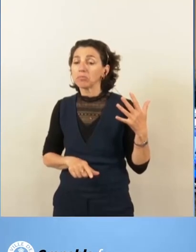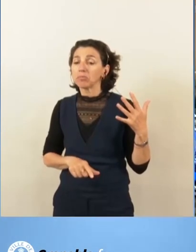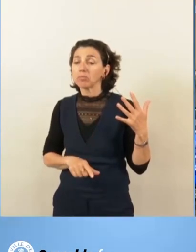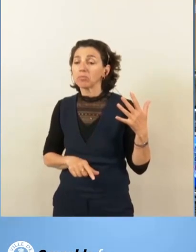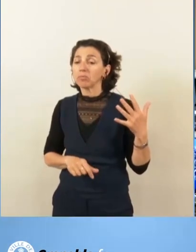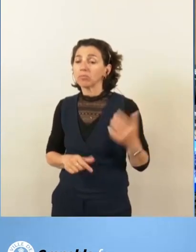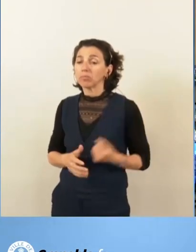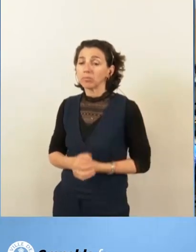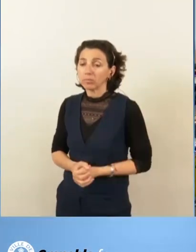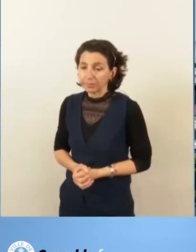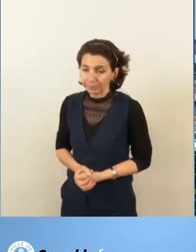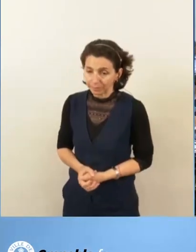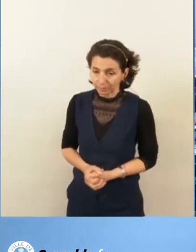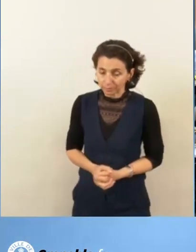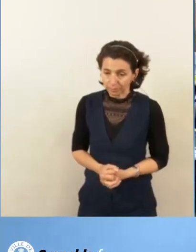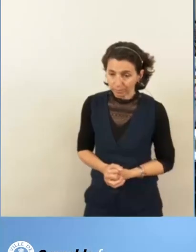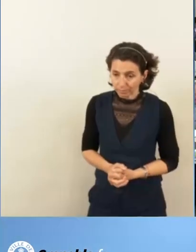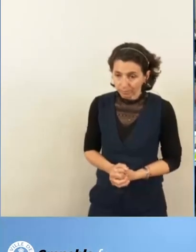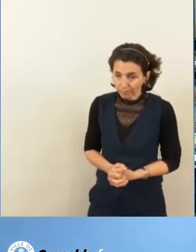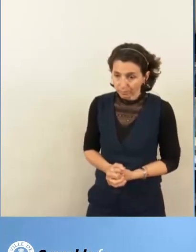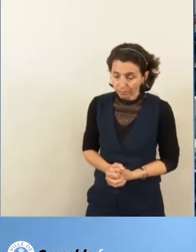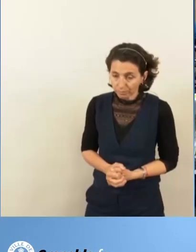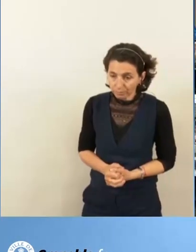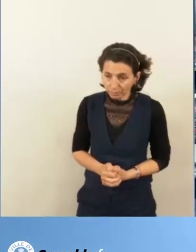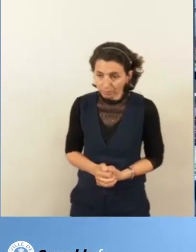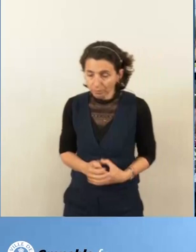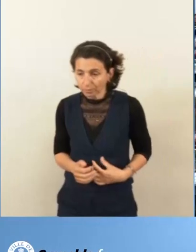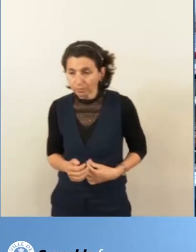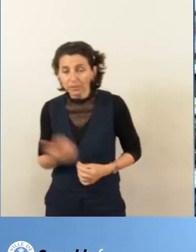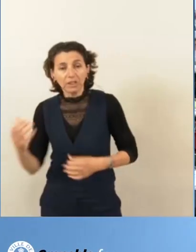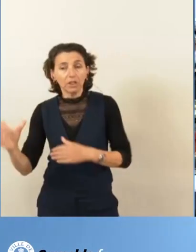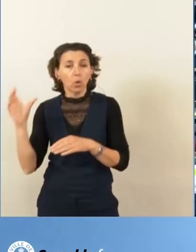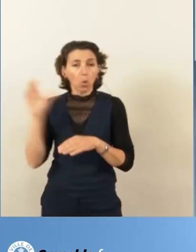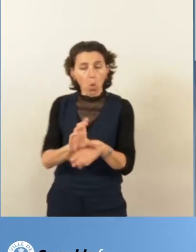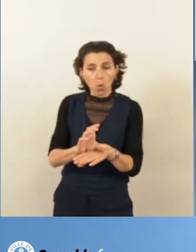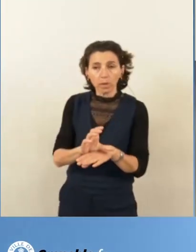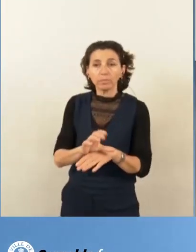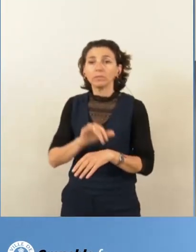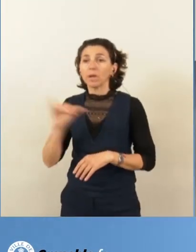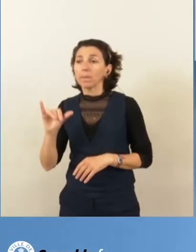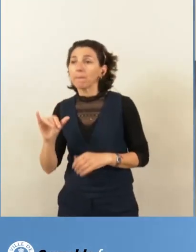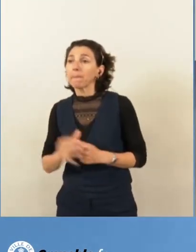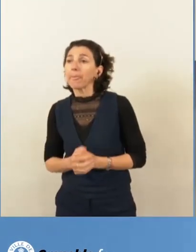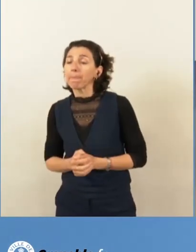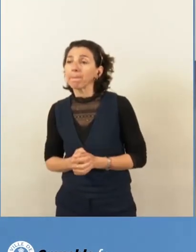et qui vote qui votre compte AEC vous allez pouvoir monsieur